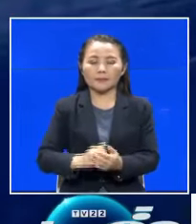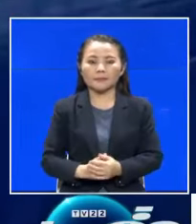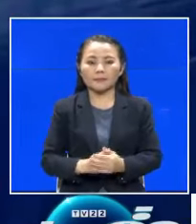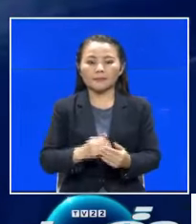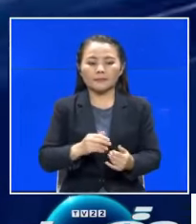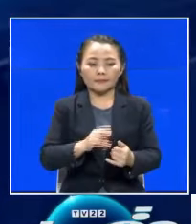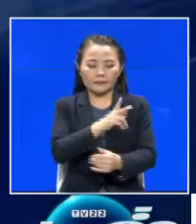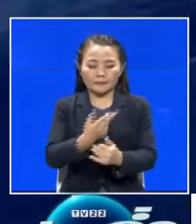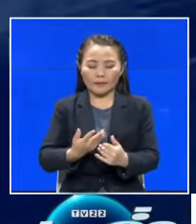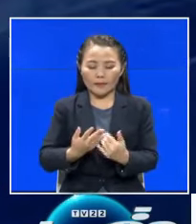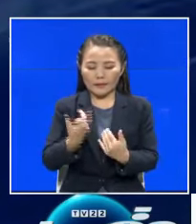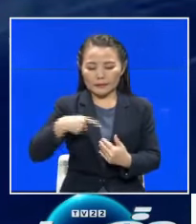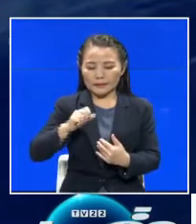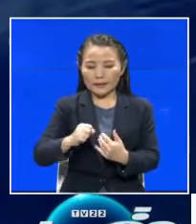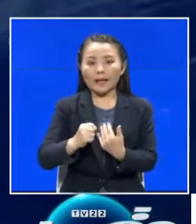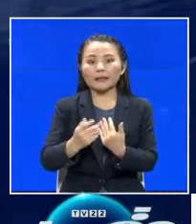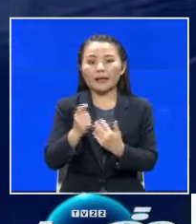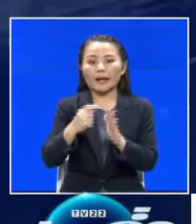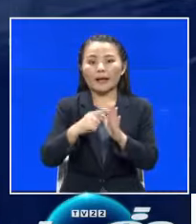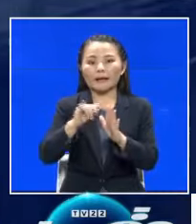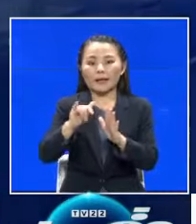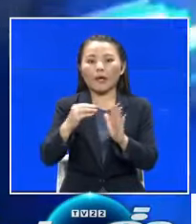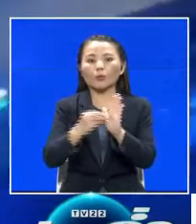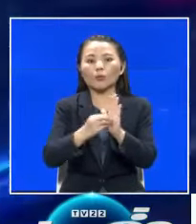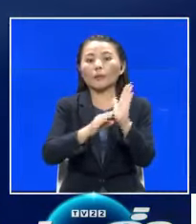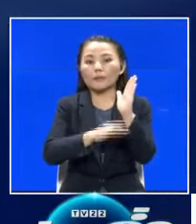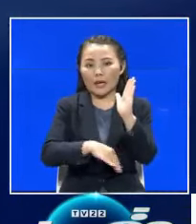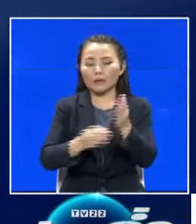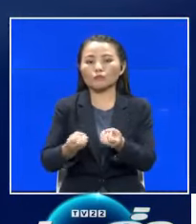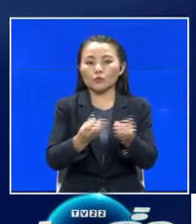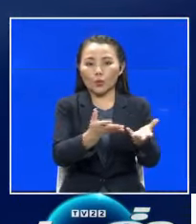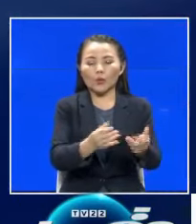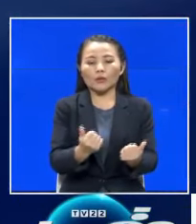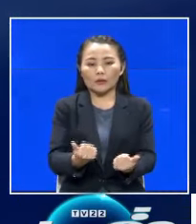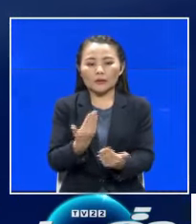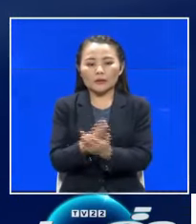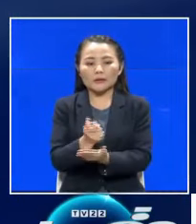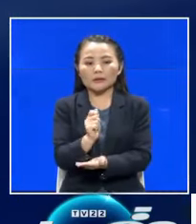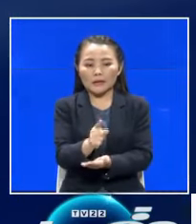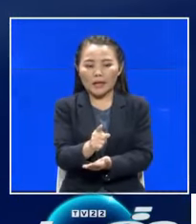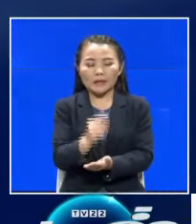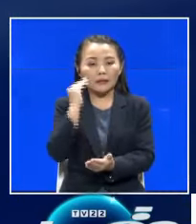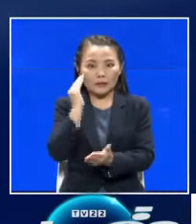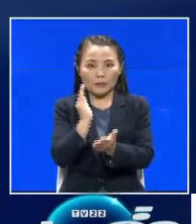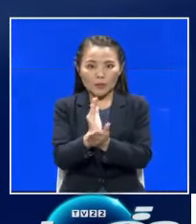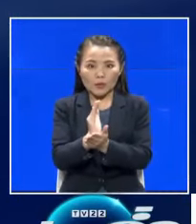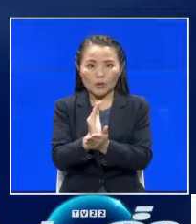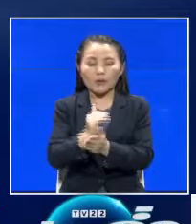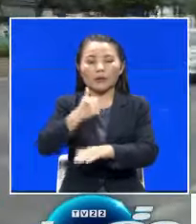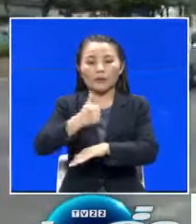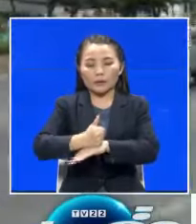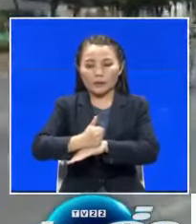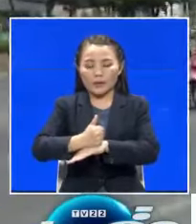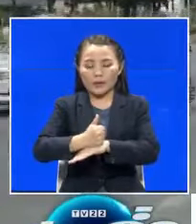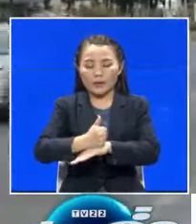ำตัวส่งศาลอาญากรุงเทพใต้เป็นที่เรียบร้อยแล้วค่ะส่วนเรื่องการเยียวยาทางพลตำรวจโทธิติแสงสว่างผู้บัญชาการตำรวจนครบา